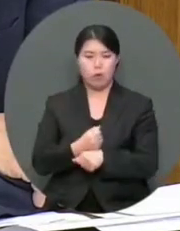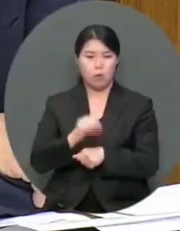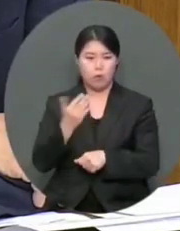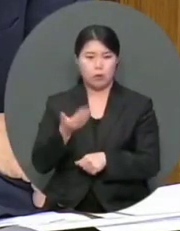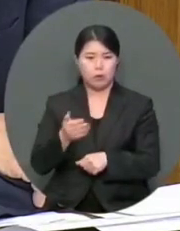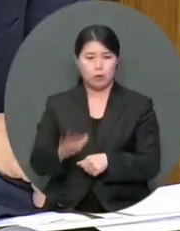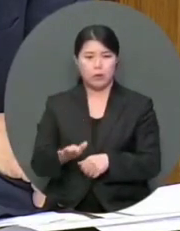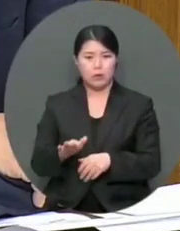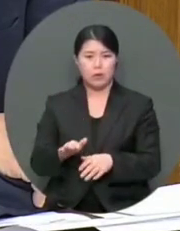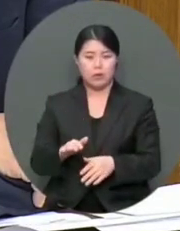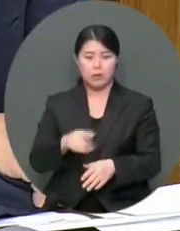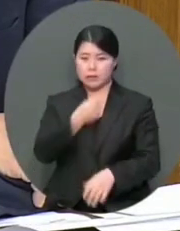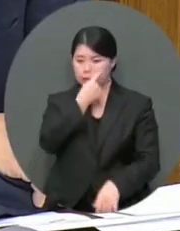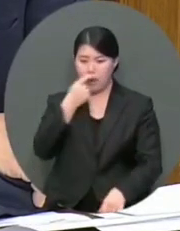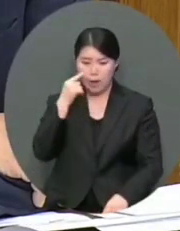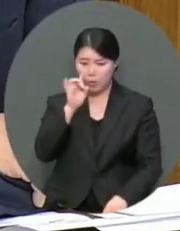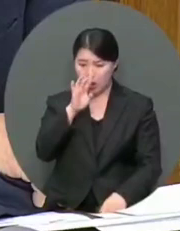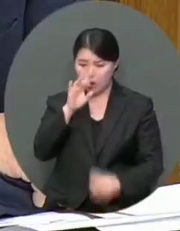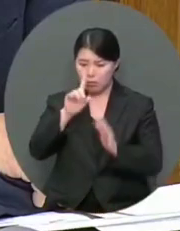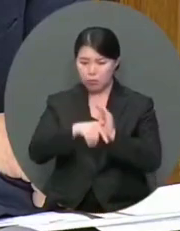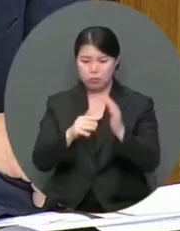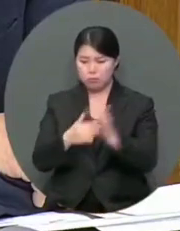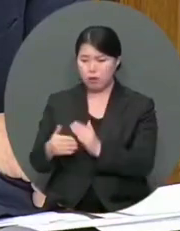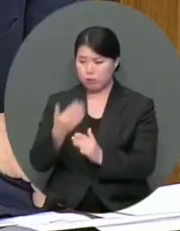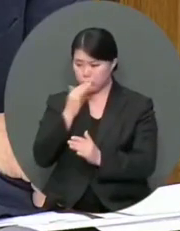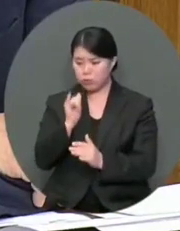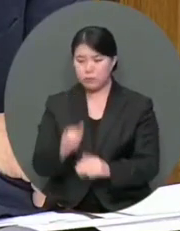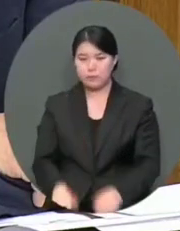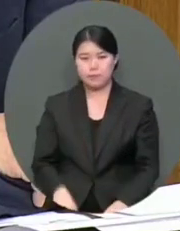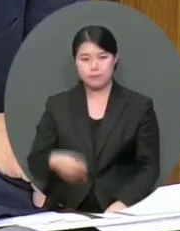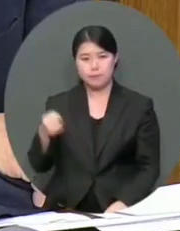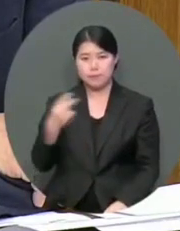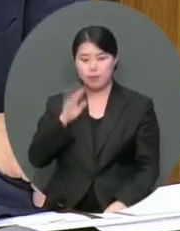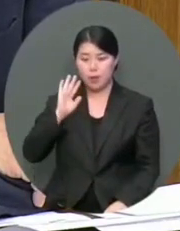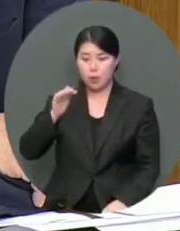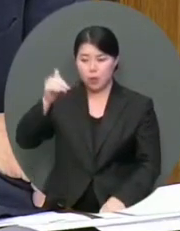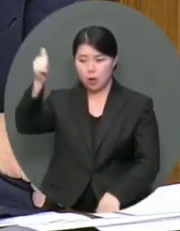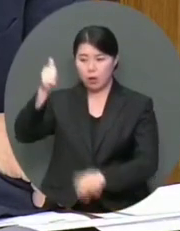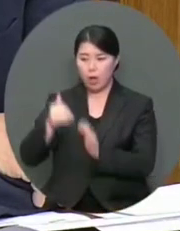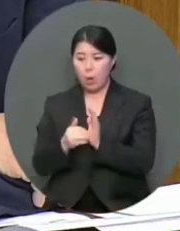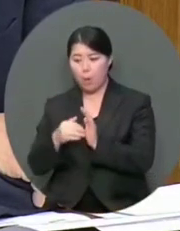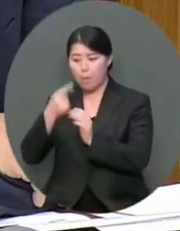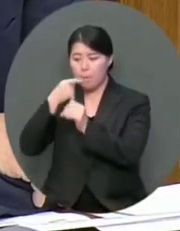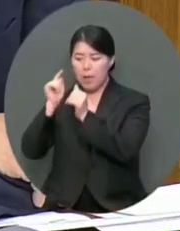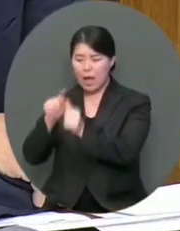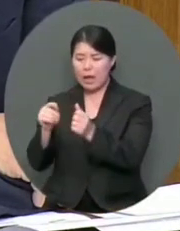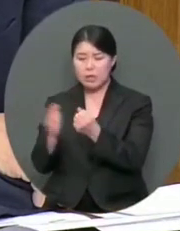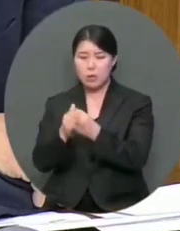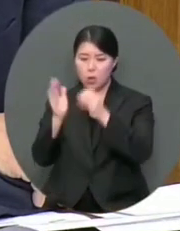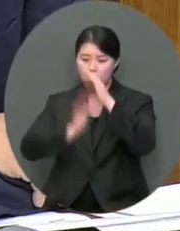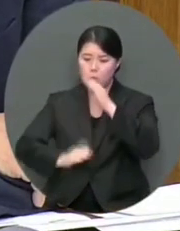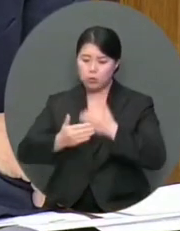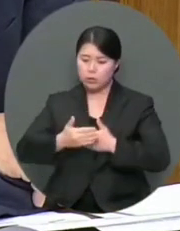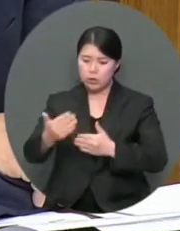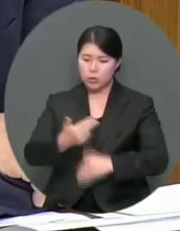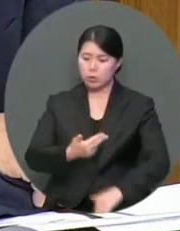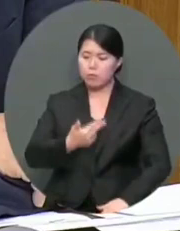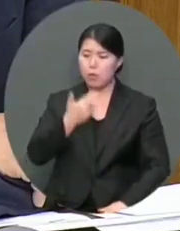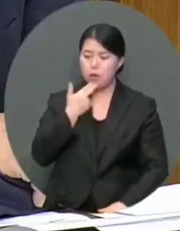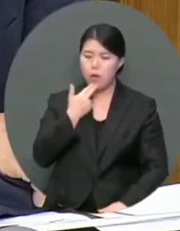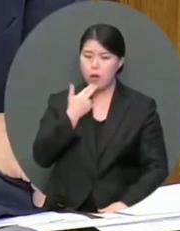재판처럼 기각된다는 것을 말씀드리고요. 깜깜이 지명 절차로 대통령이 공정하지 못한 절차로